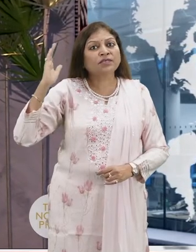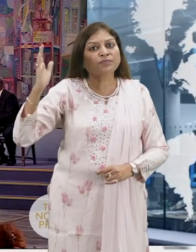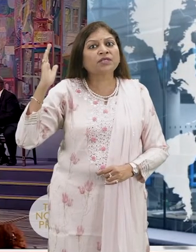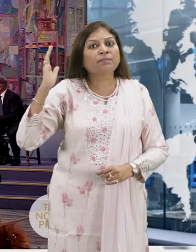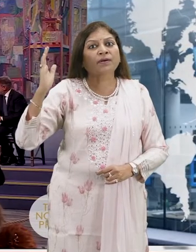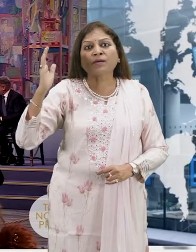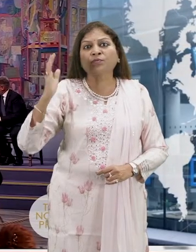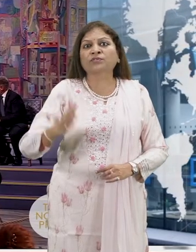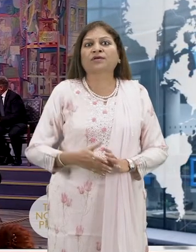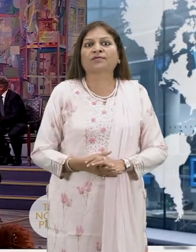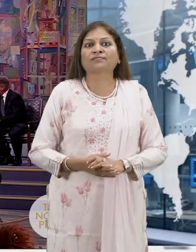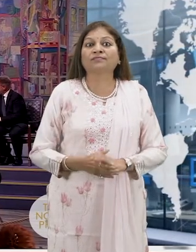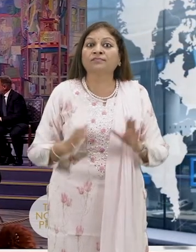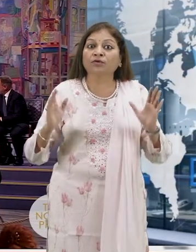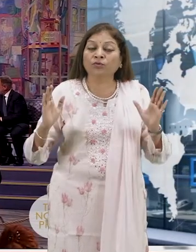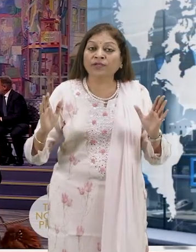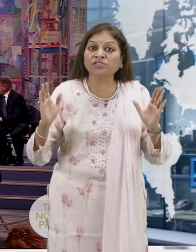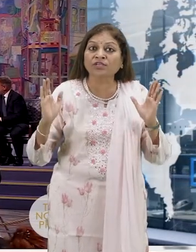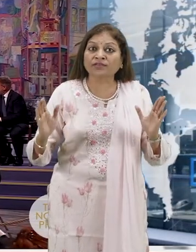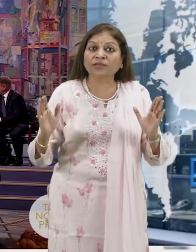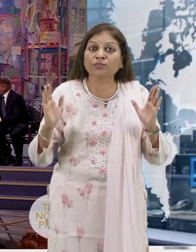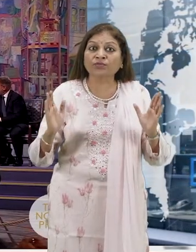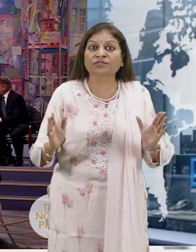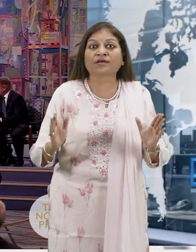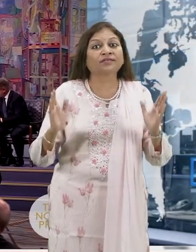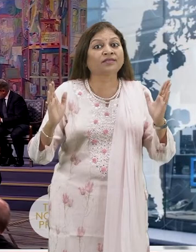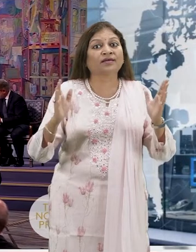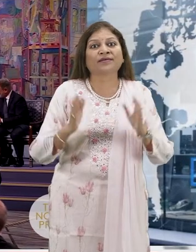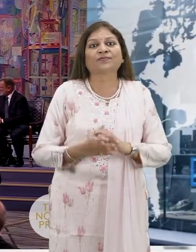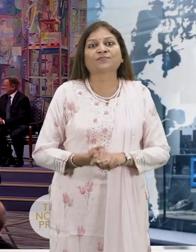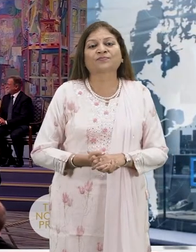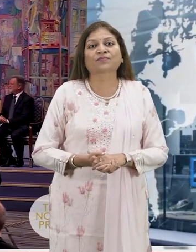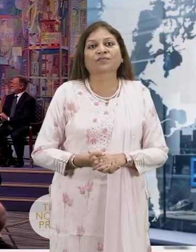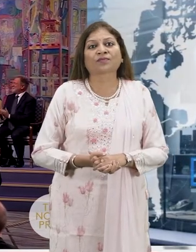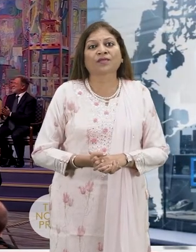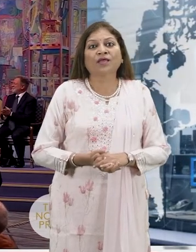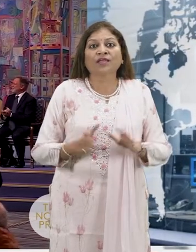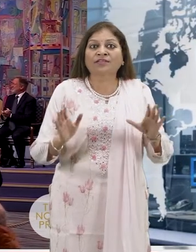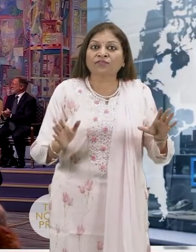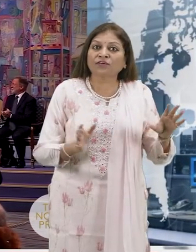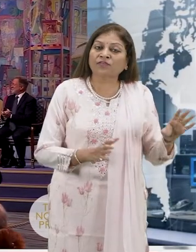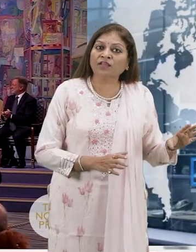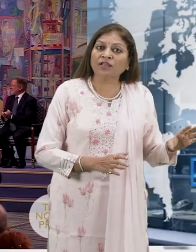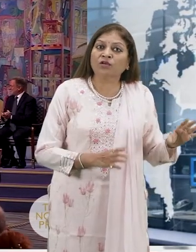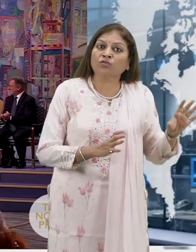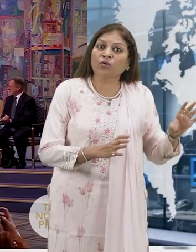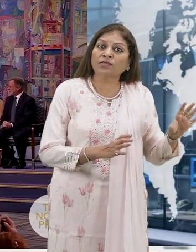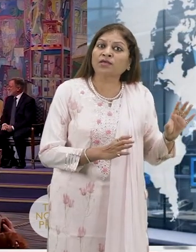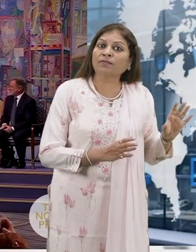का सबसे बड़ा पुरस्कार नोबेल शांति पुरस्कार दिया गया। इधर